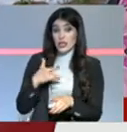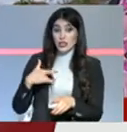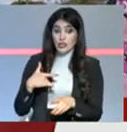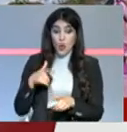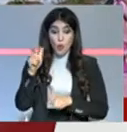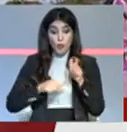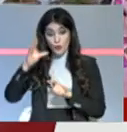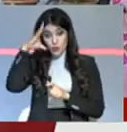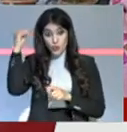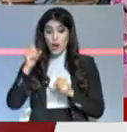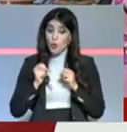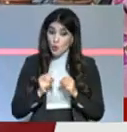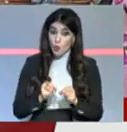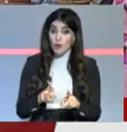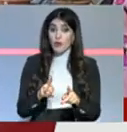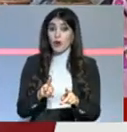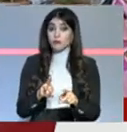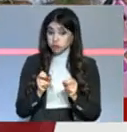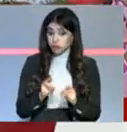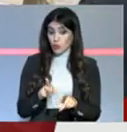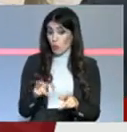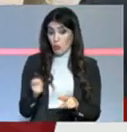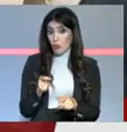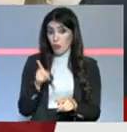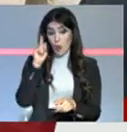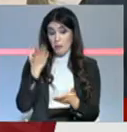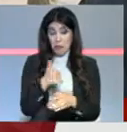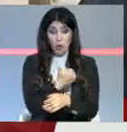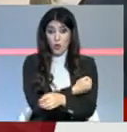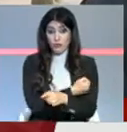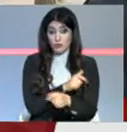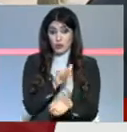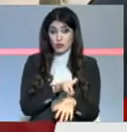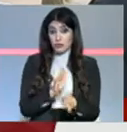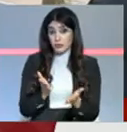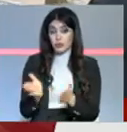خبراء متاكدين منها ما عليش المدارس عليه